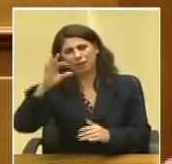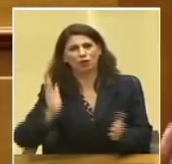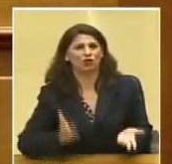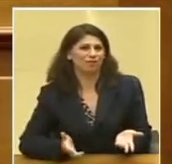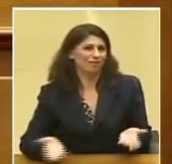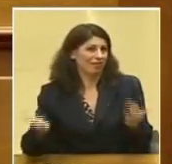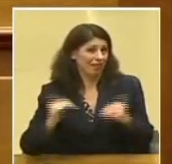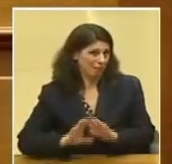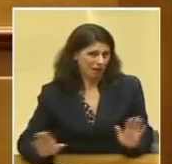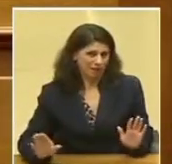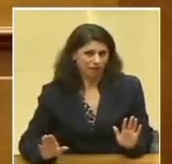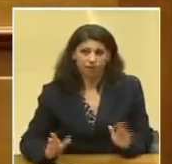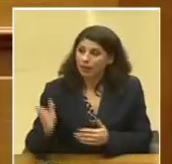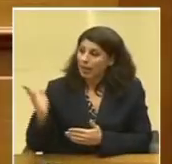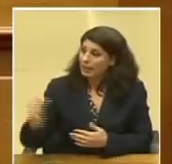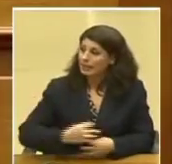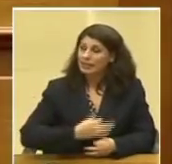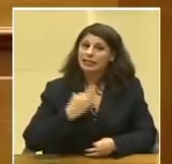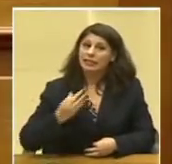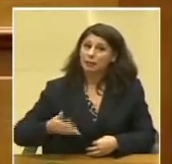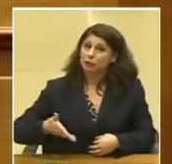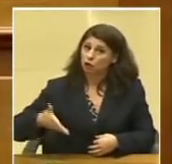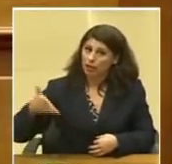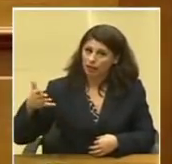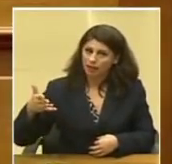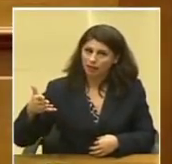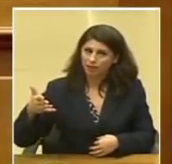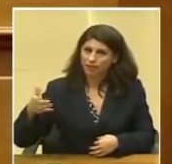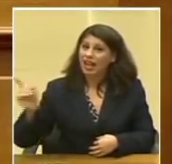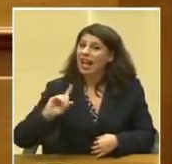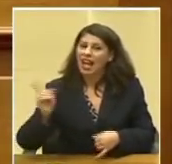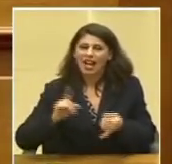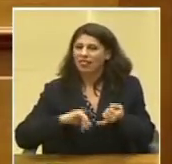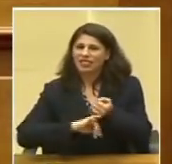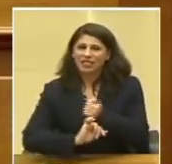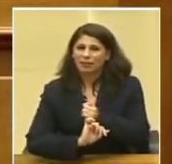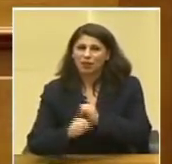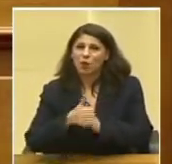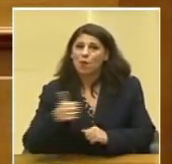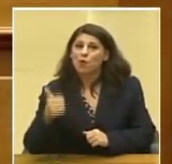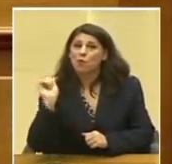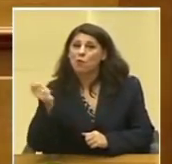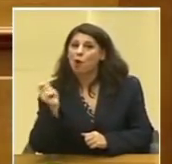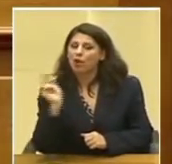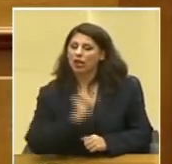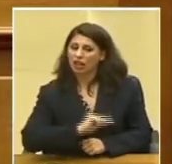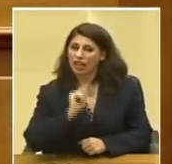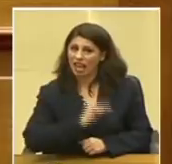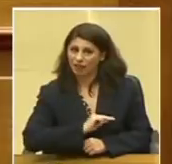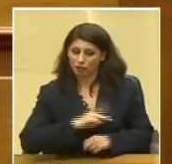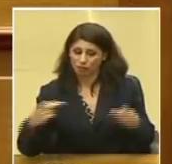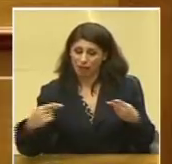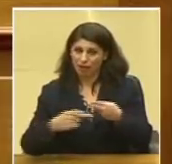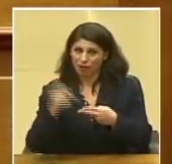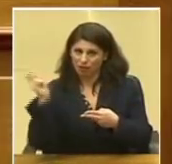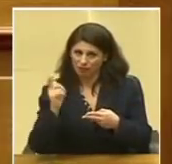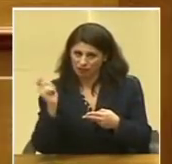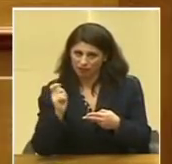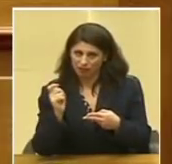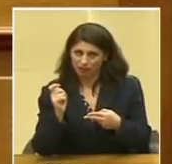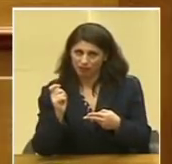Εσείς κύριε Μητσοτάκη, δεν ποτάρατε μονάχα στα πολιτικά ωφέλη των περικοπών.